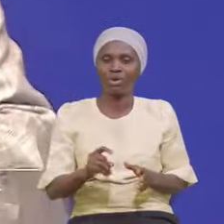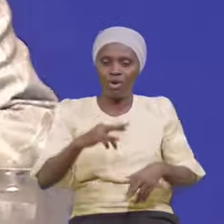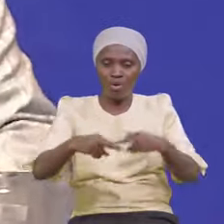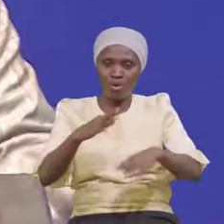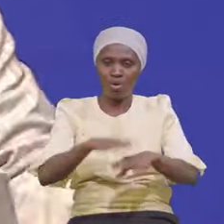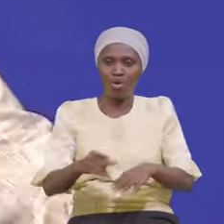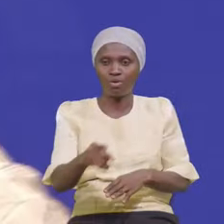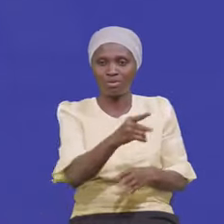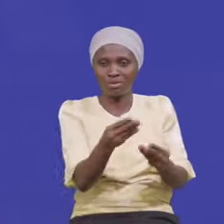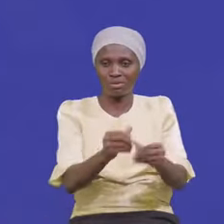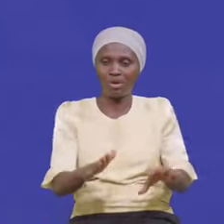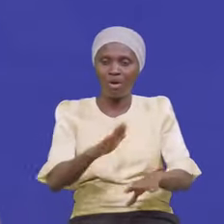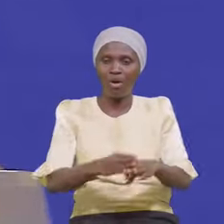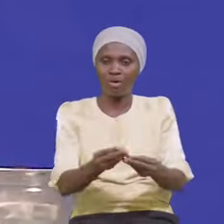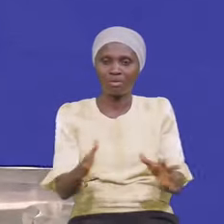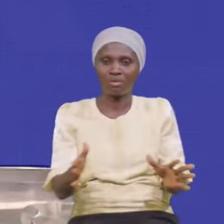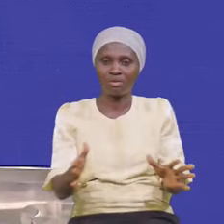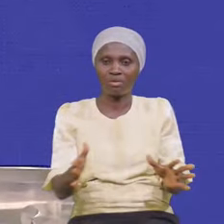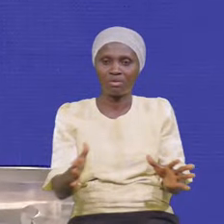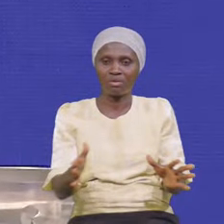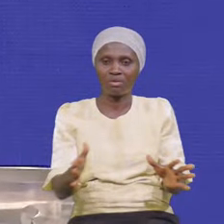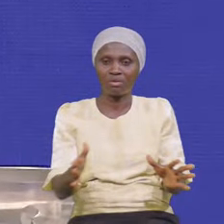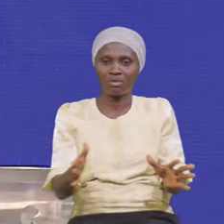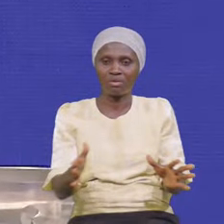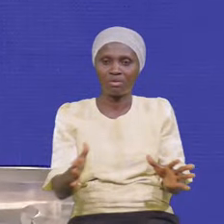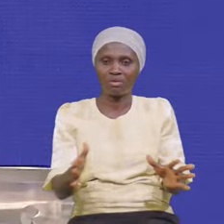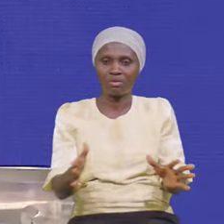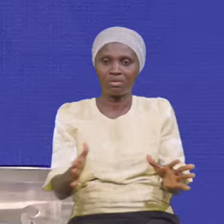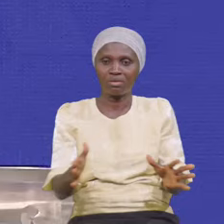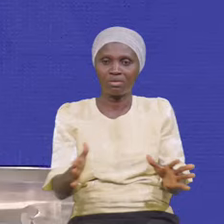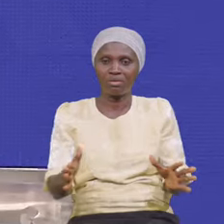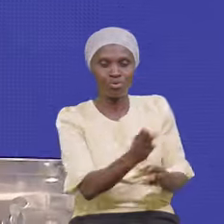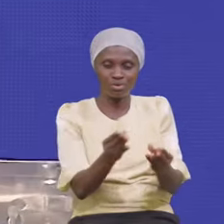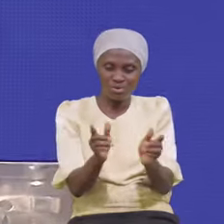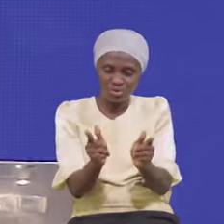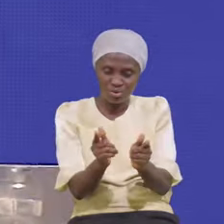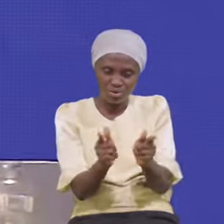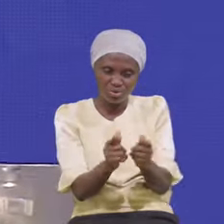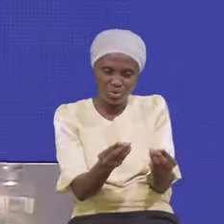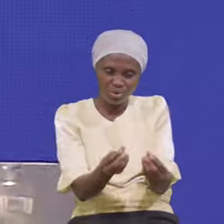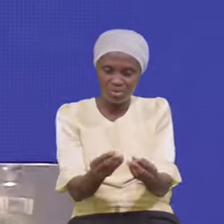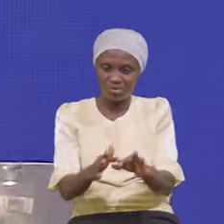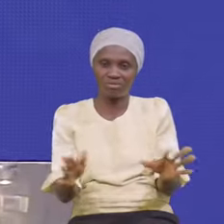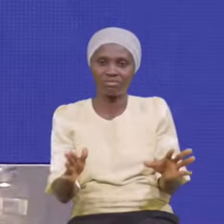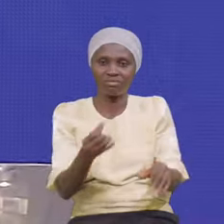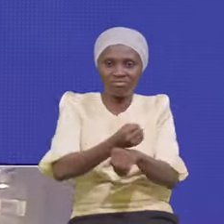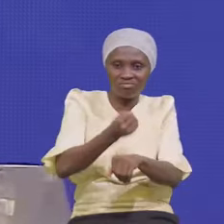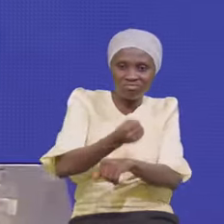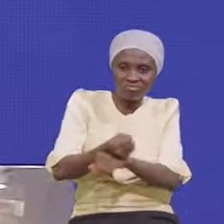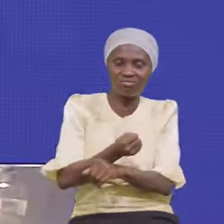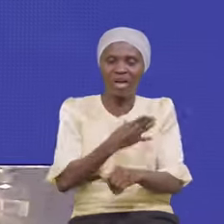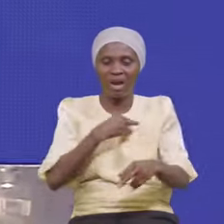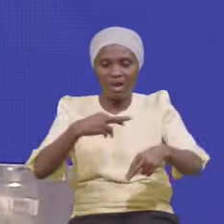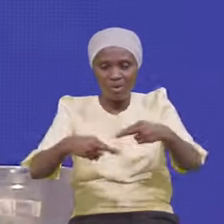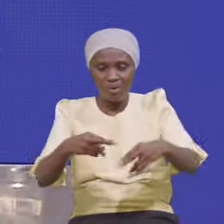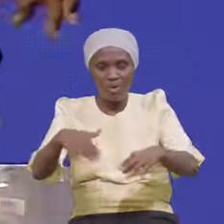రాళ్లు వేసినట్టుగా ఉండాలి. Lie on those pebbles. ఆ యొక్క గులకరాళ్ల మీద పొరలాలి. And roll over the pebbles. నేల మీద గులకరాళ్ల